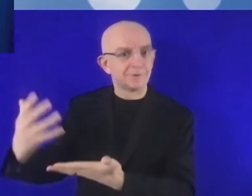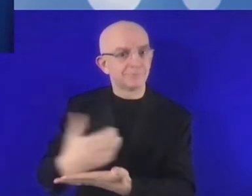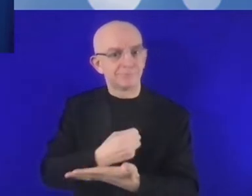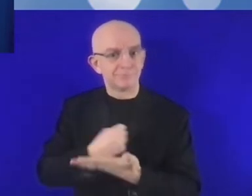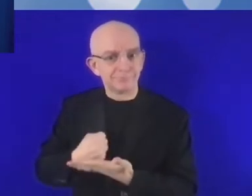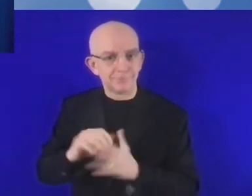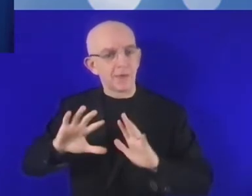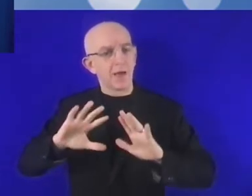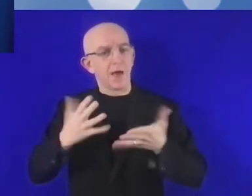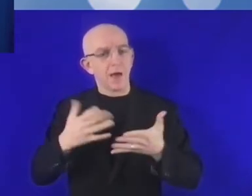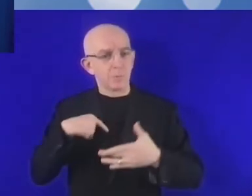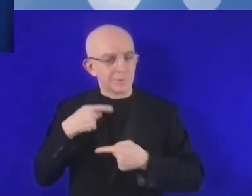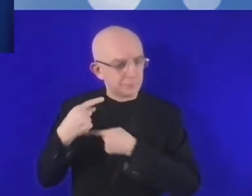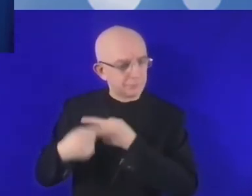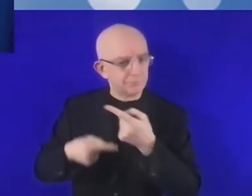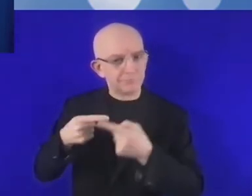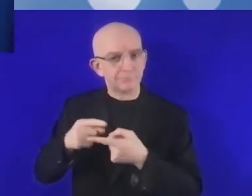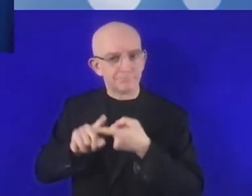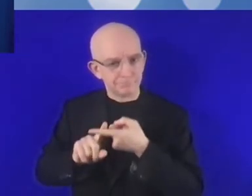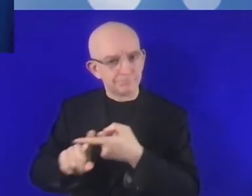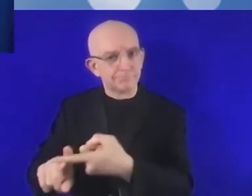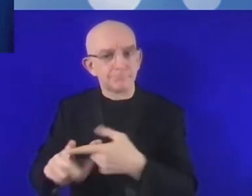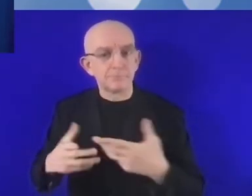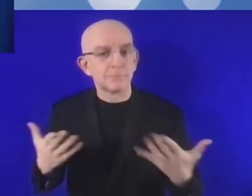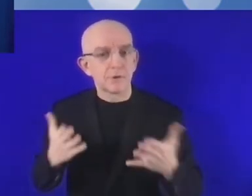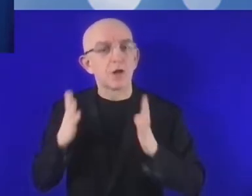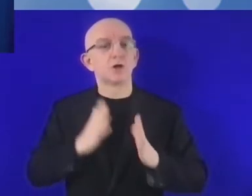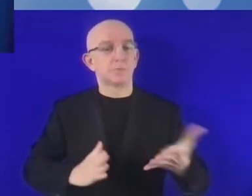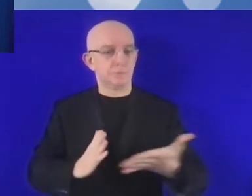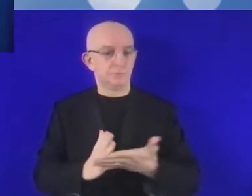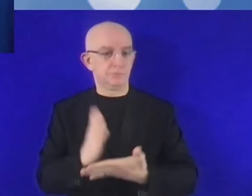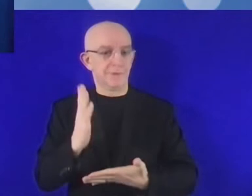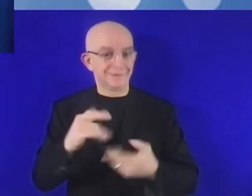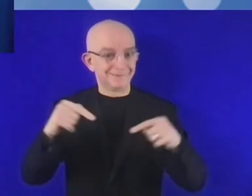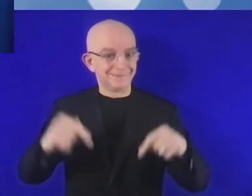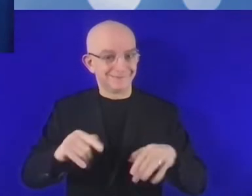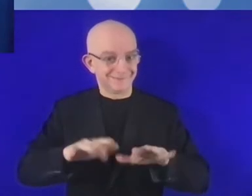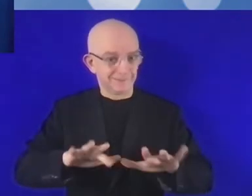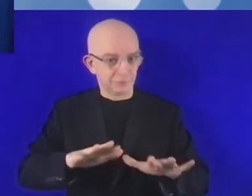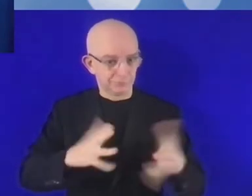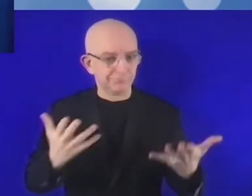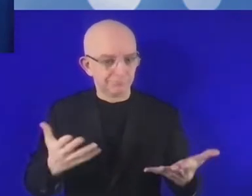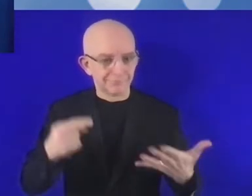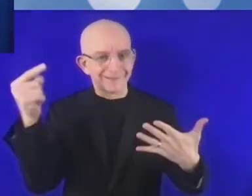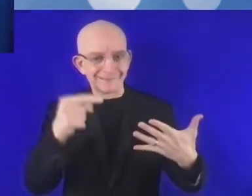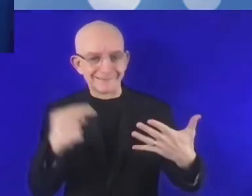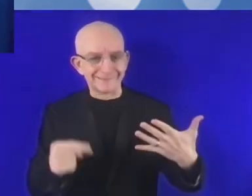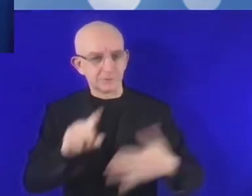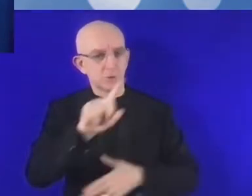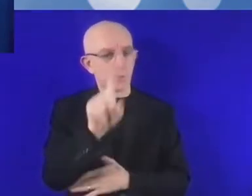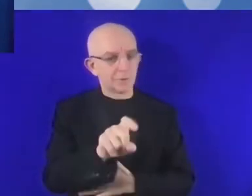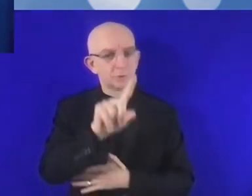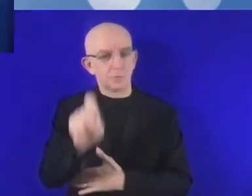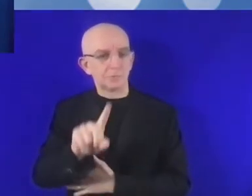الطاقة الكبيرة؟ كيف نحمي حقوق الإنسان في هذا الفضاء الرقمي؟ يجب أن نجد